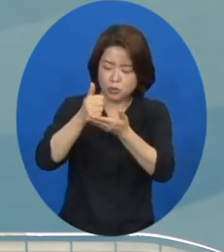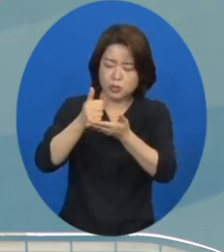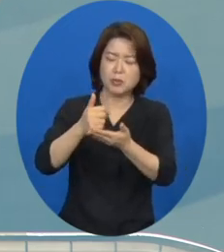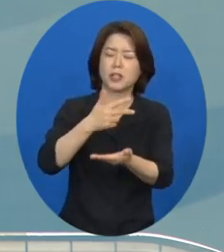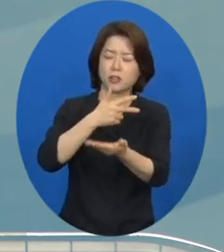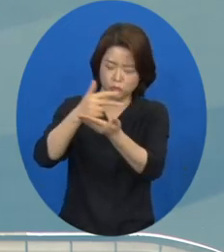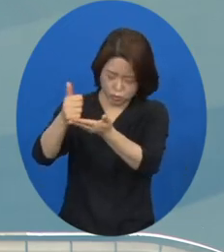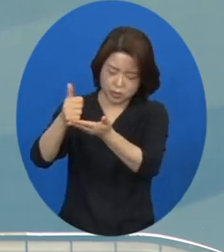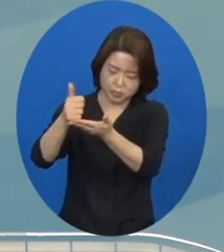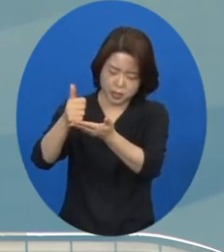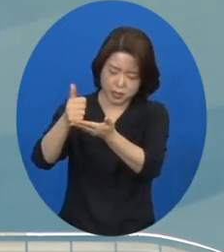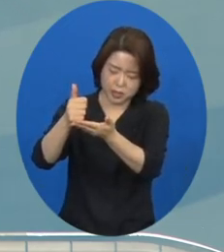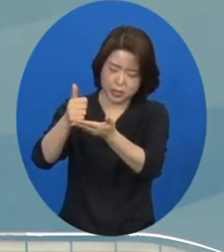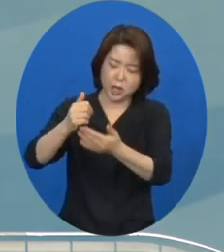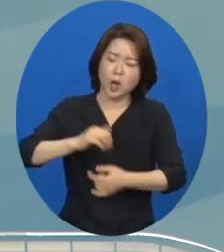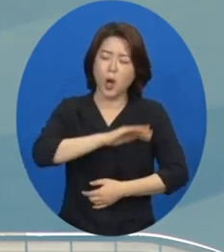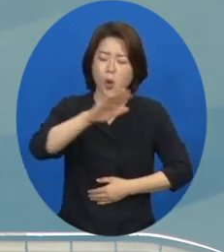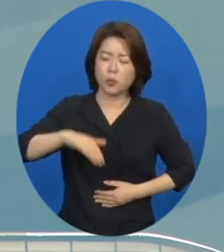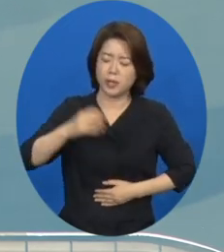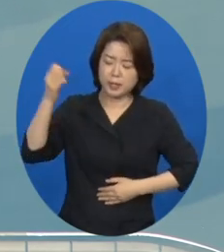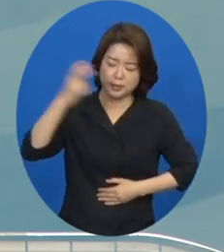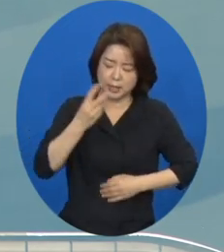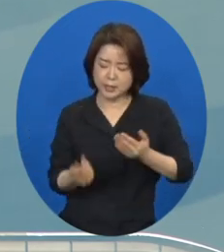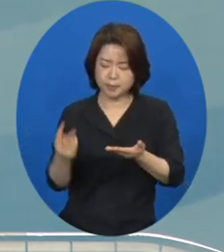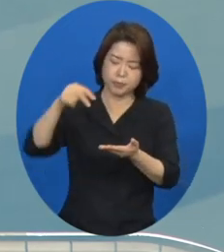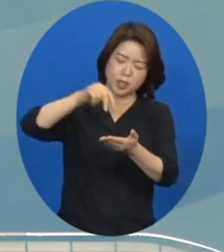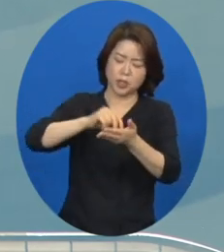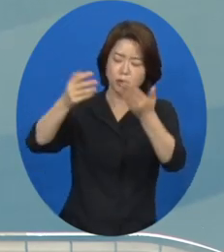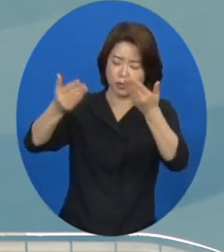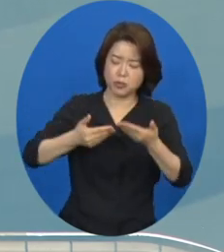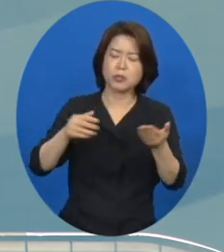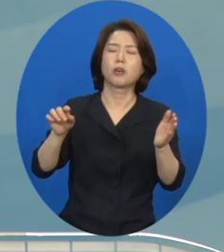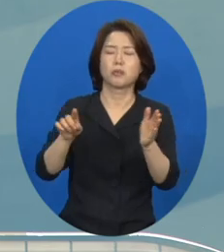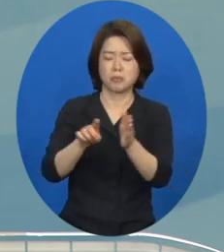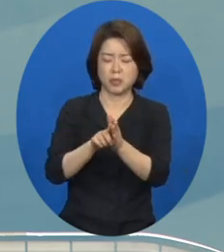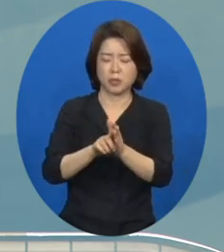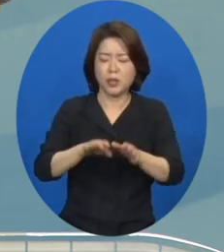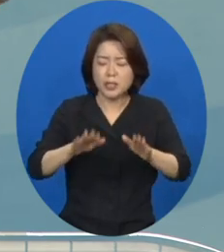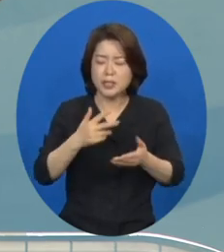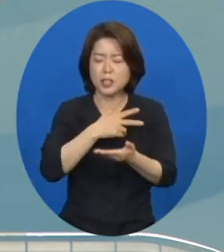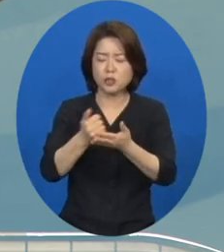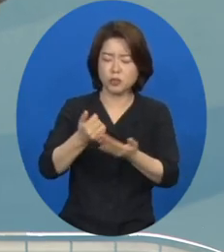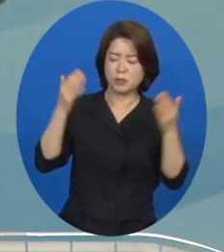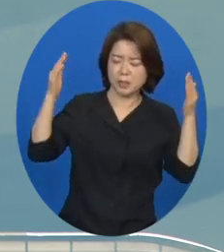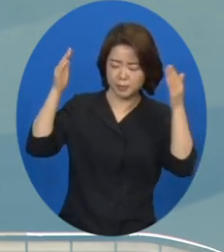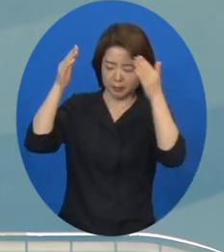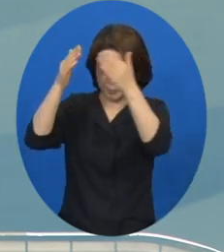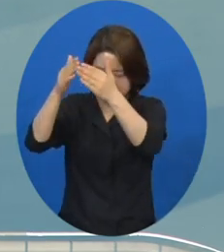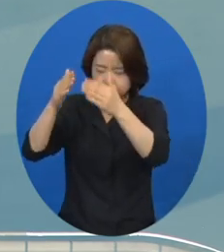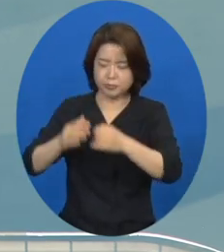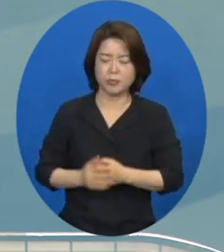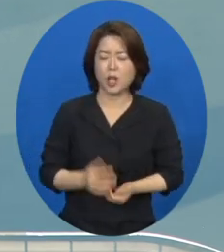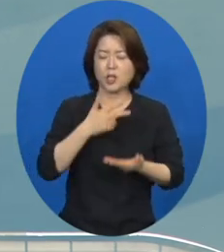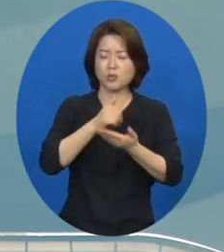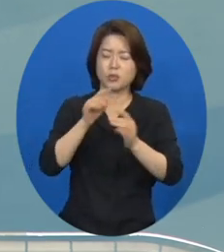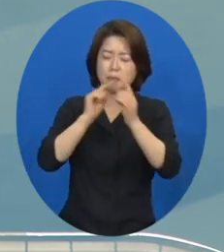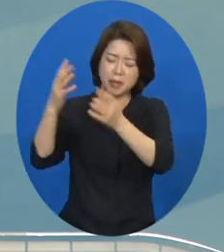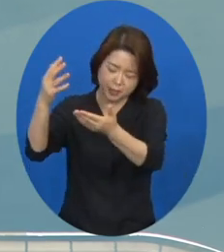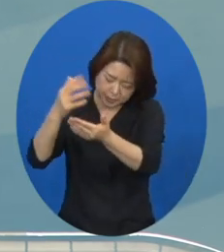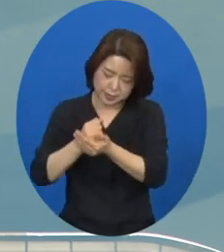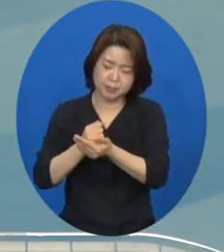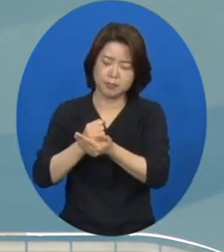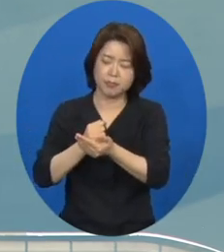주님이 우리를 다시 일으키심을 믿습니다. 이제는 주님을 주목합니다. 주의 말씀을